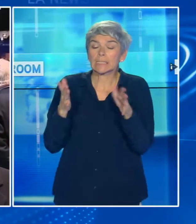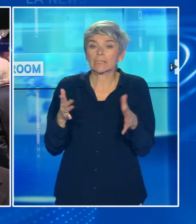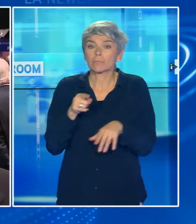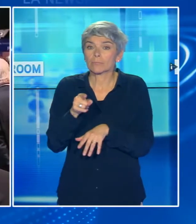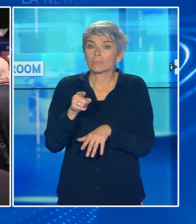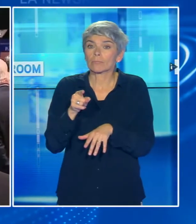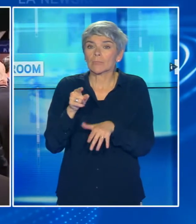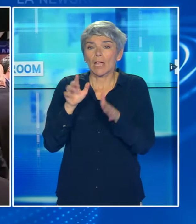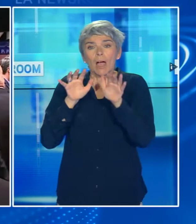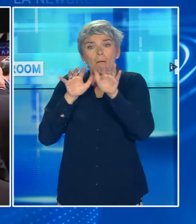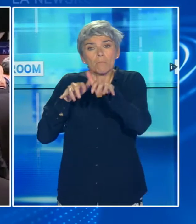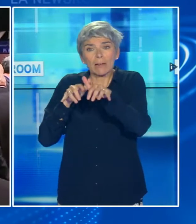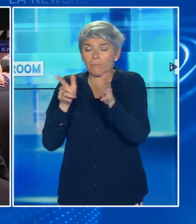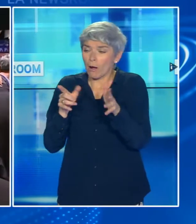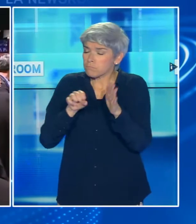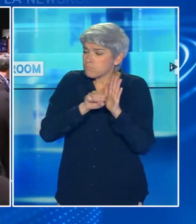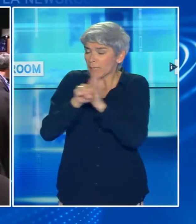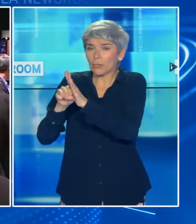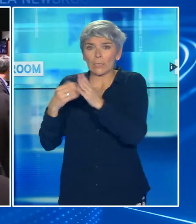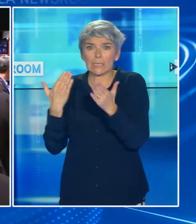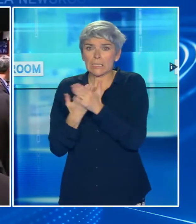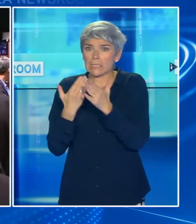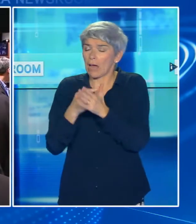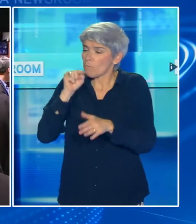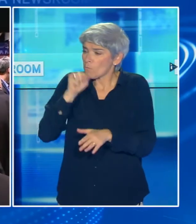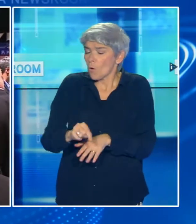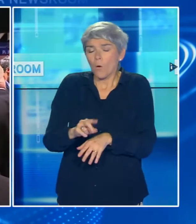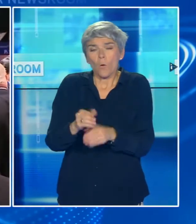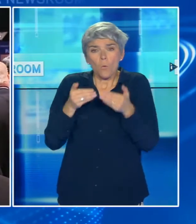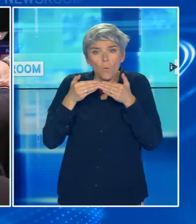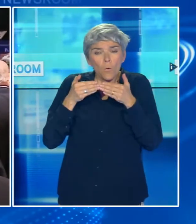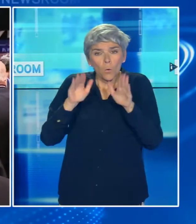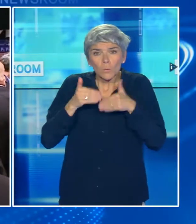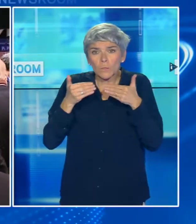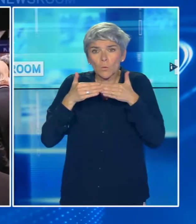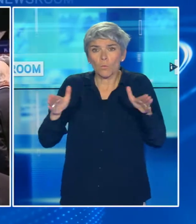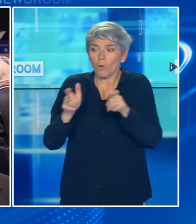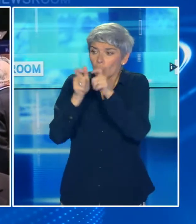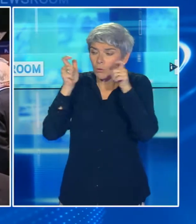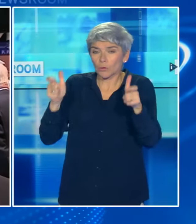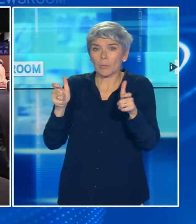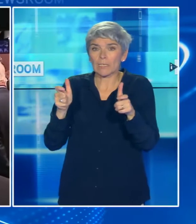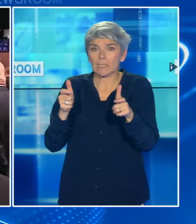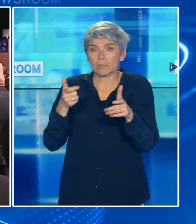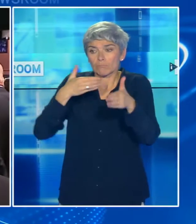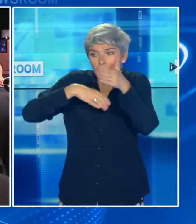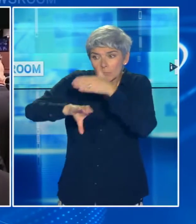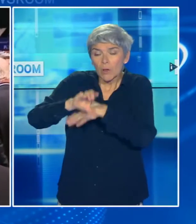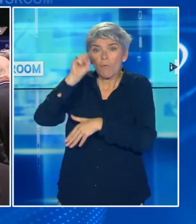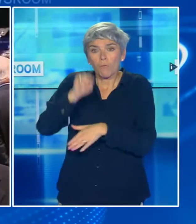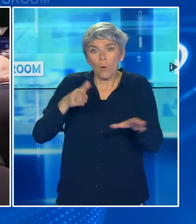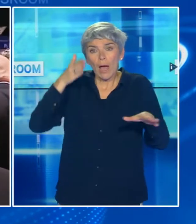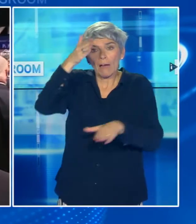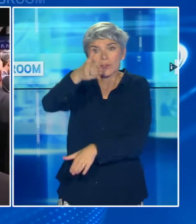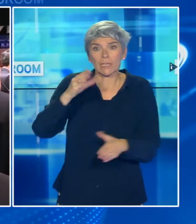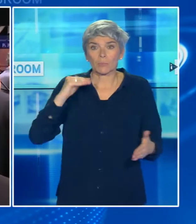de Belfort, et c'est notre priorité, doit demeurer. L'entreprise doit investir aussi dans l'avenir